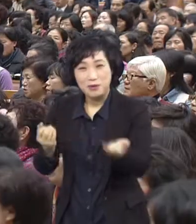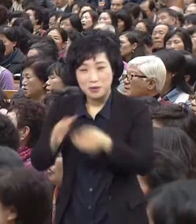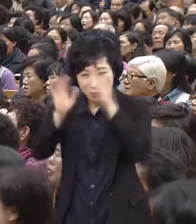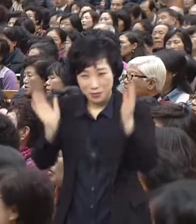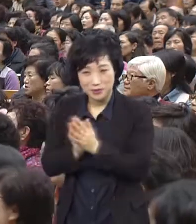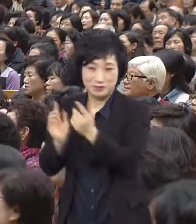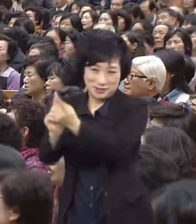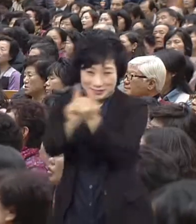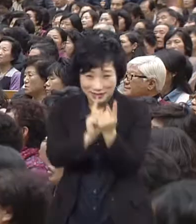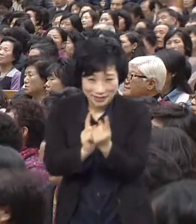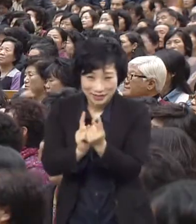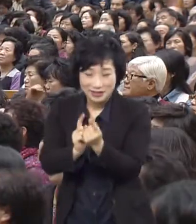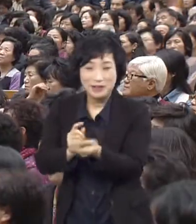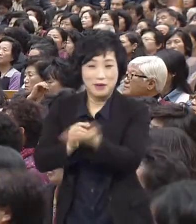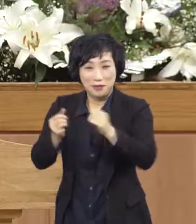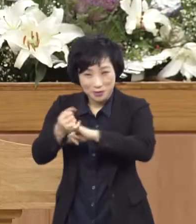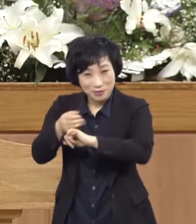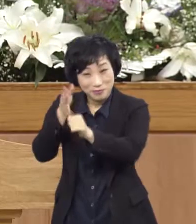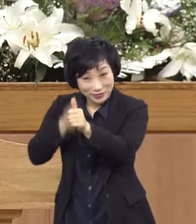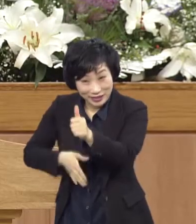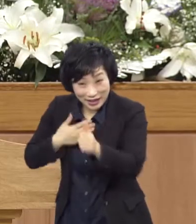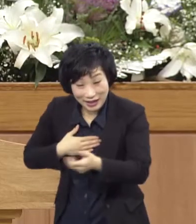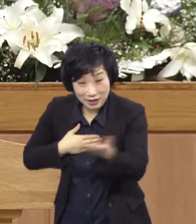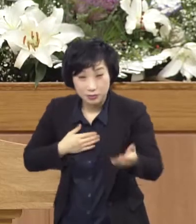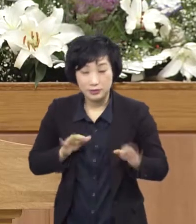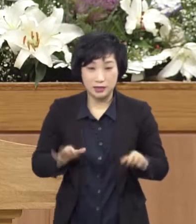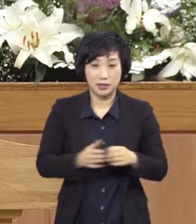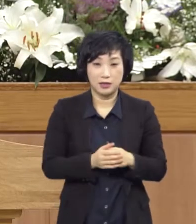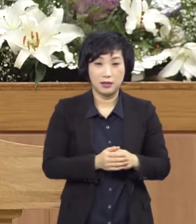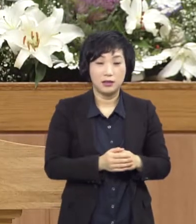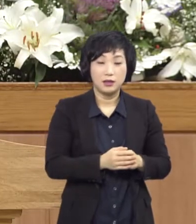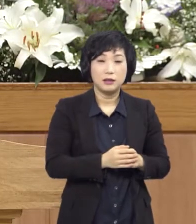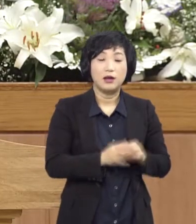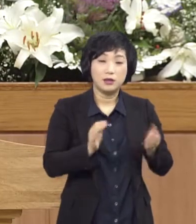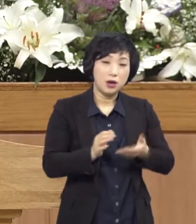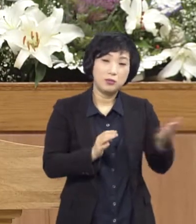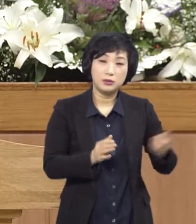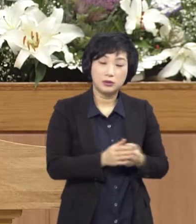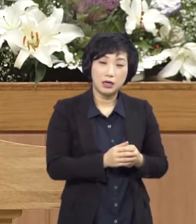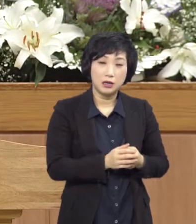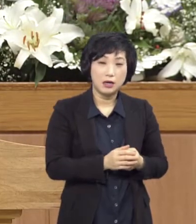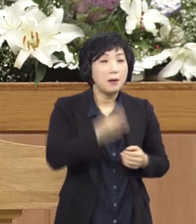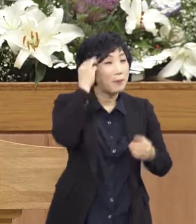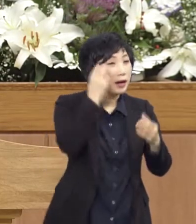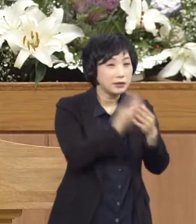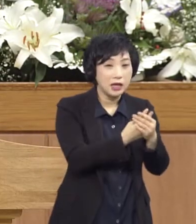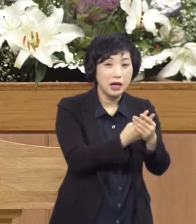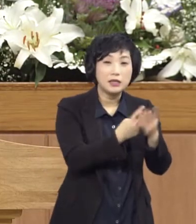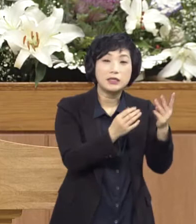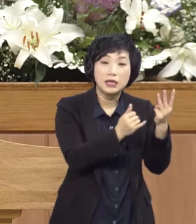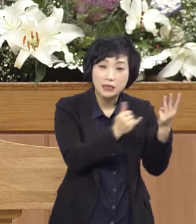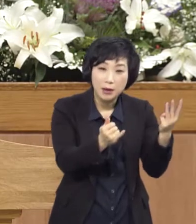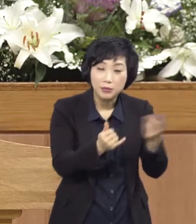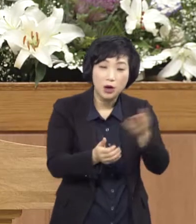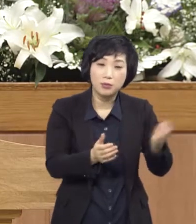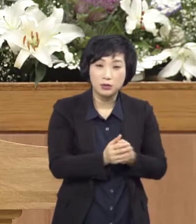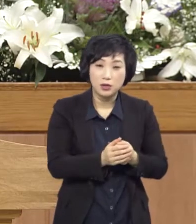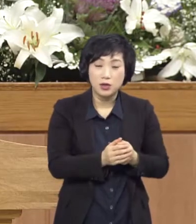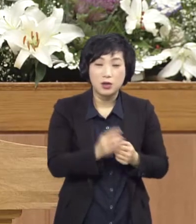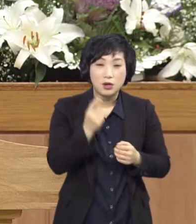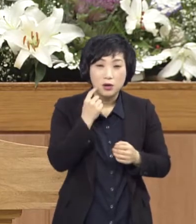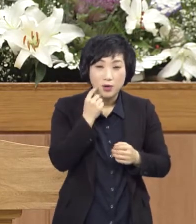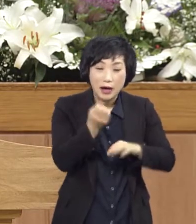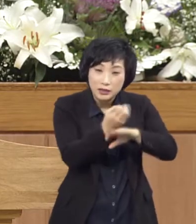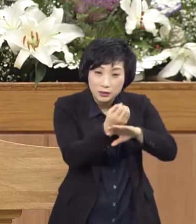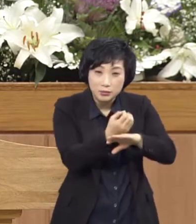축원합니다. 예, 동방의 석학들은 황금과 유황과 몰약을 어린 아기에게 유대의